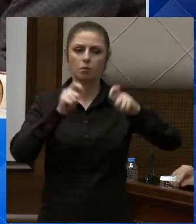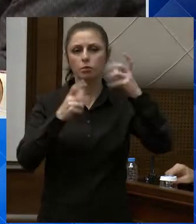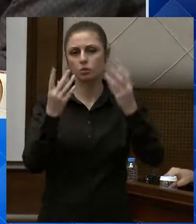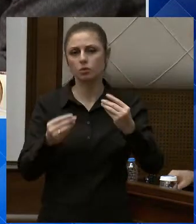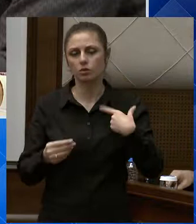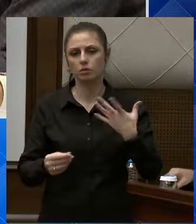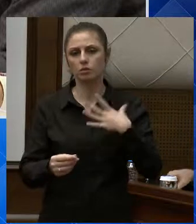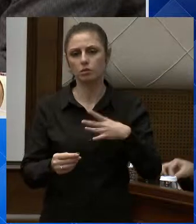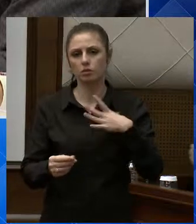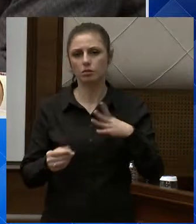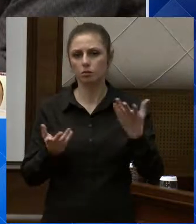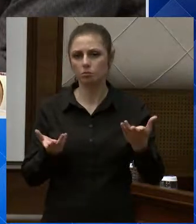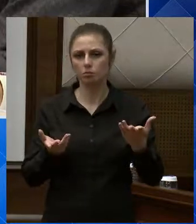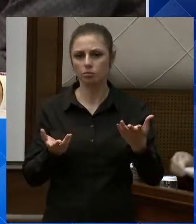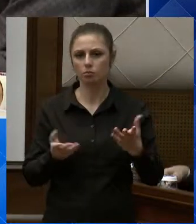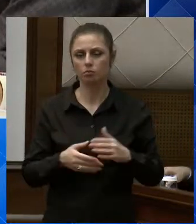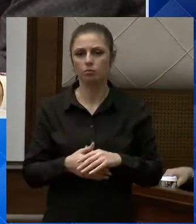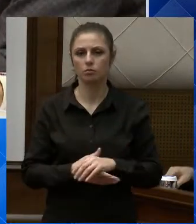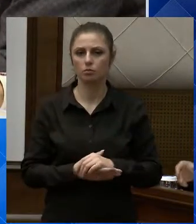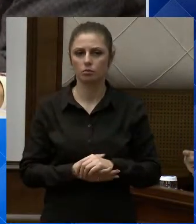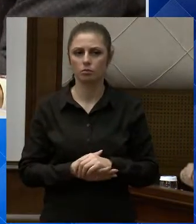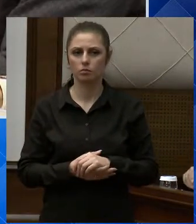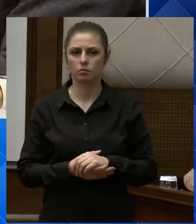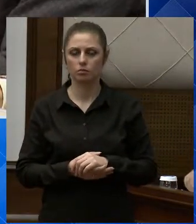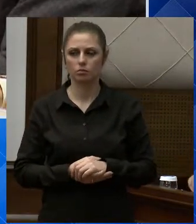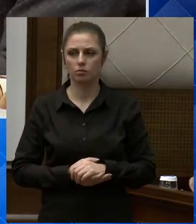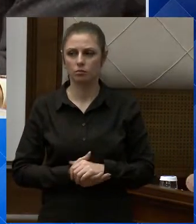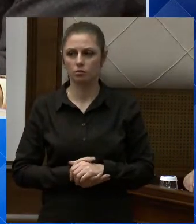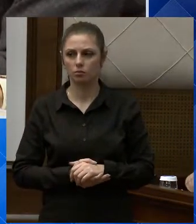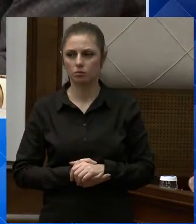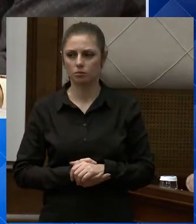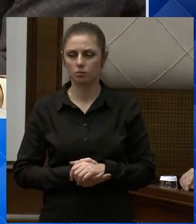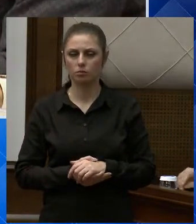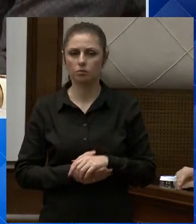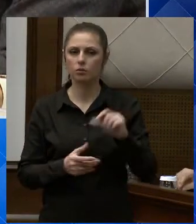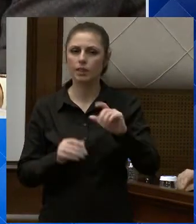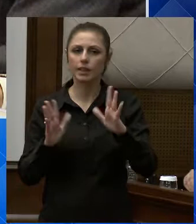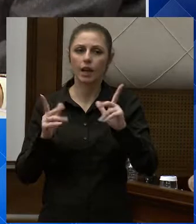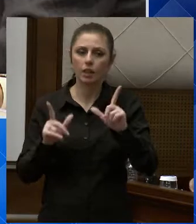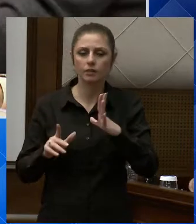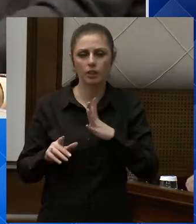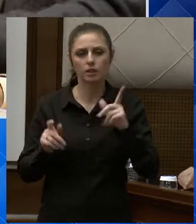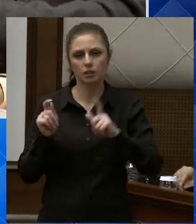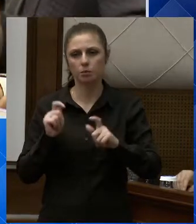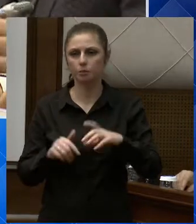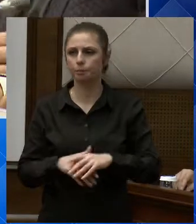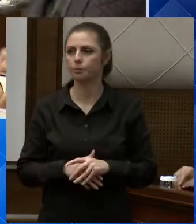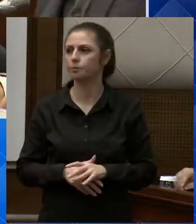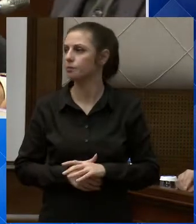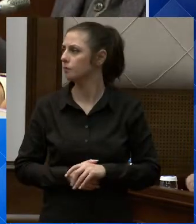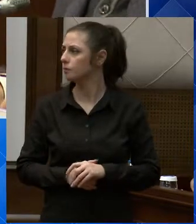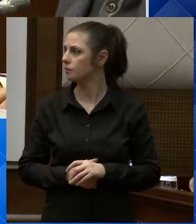meseledir, ayırmamak lazım. Hep beraber onunla biraz daha ilgi gösterelim. Ne gerekiyorsa yapalım. Teşekkür ediyorum. Değerli